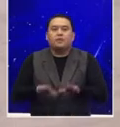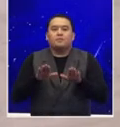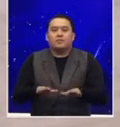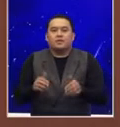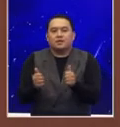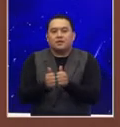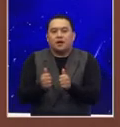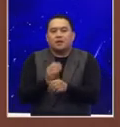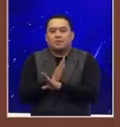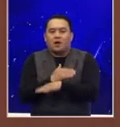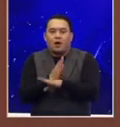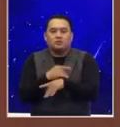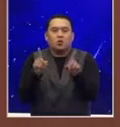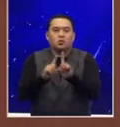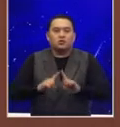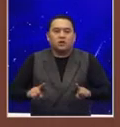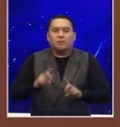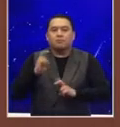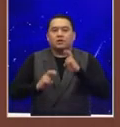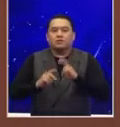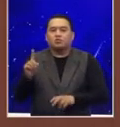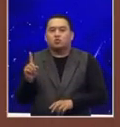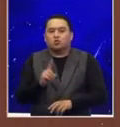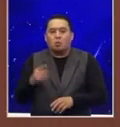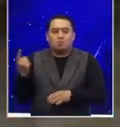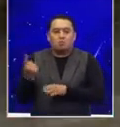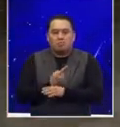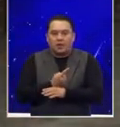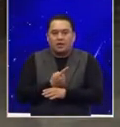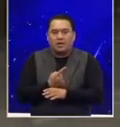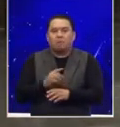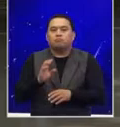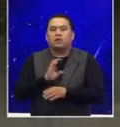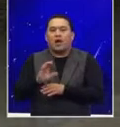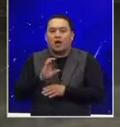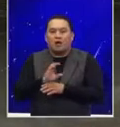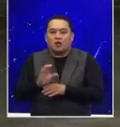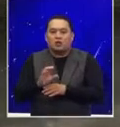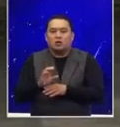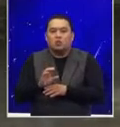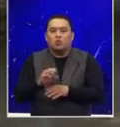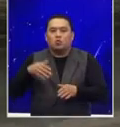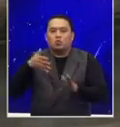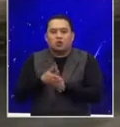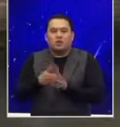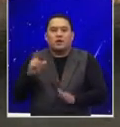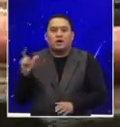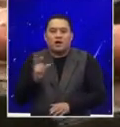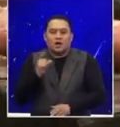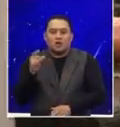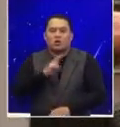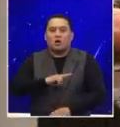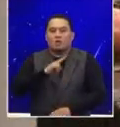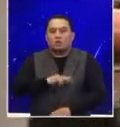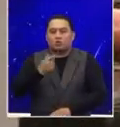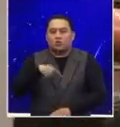города Капшагай. Уникальность данного предприятия в том, что это первое замкнутое производство, не наносящее ущерба экологии и работающее